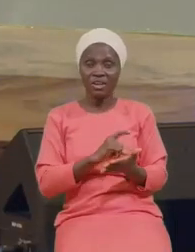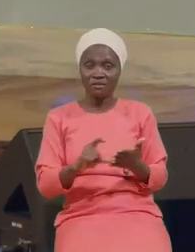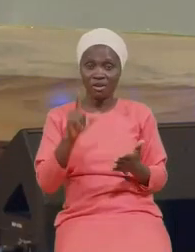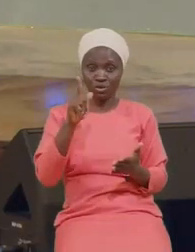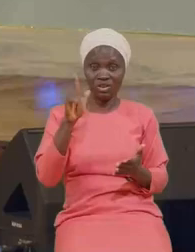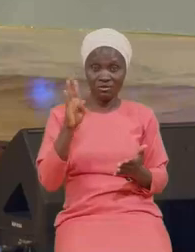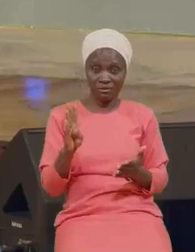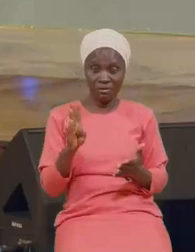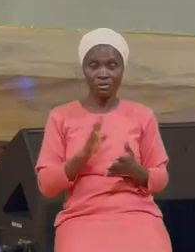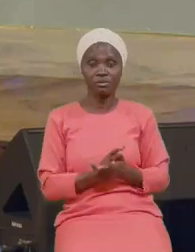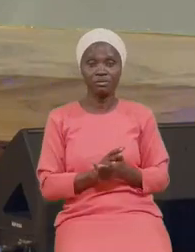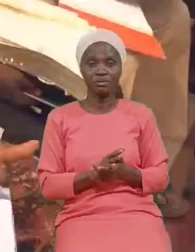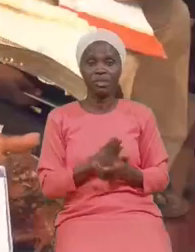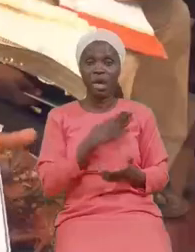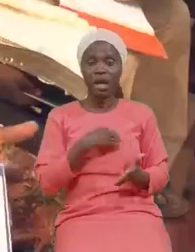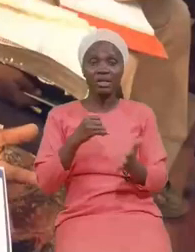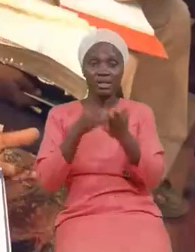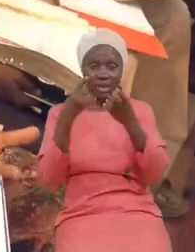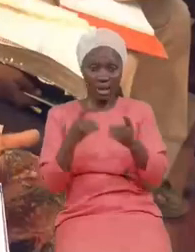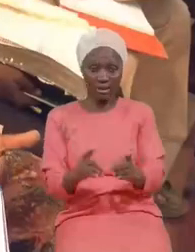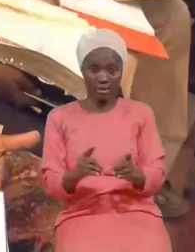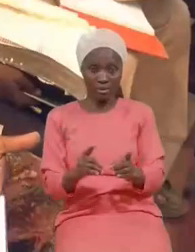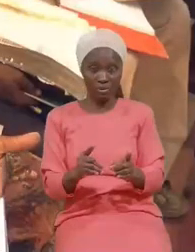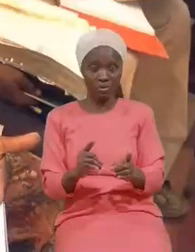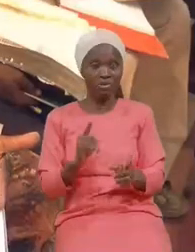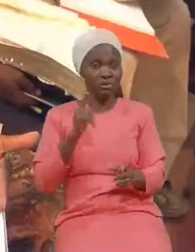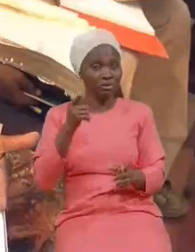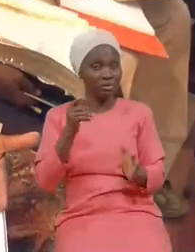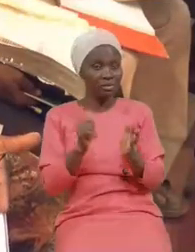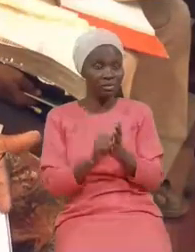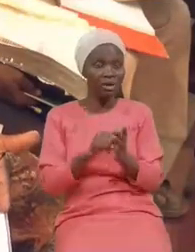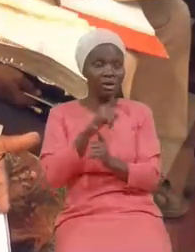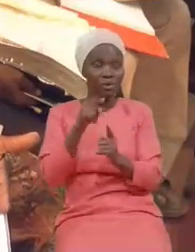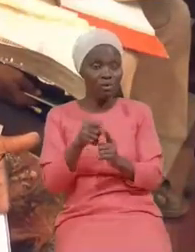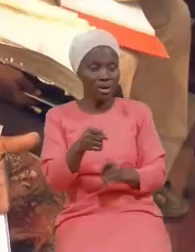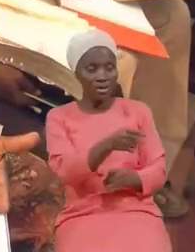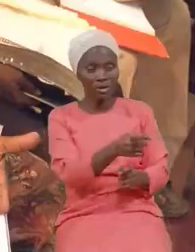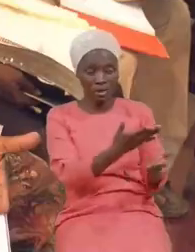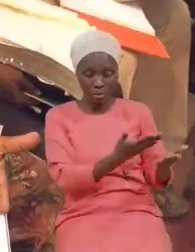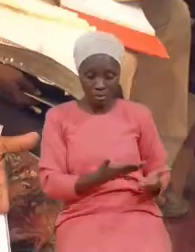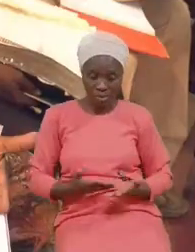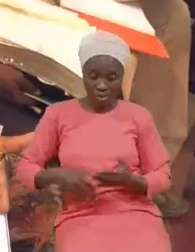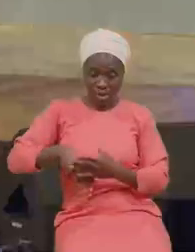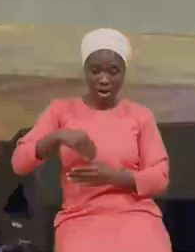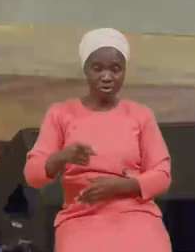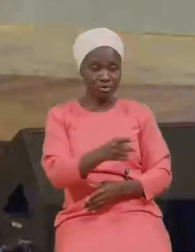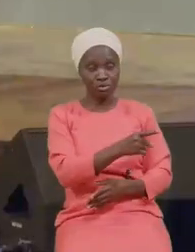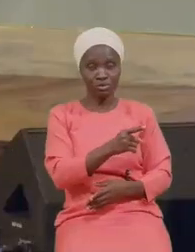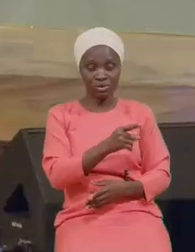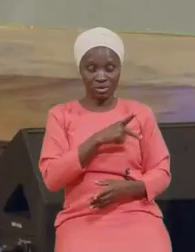gym lorsqu'il eurent amener ces rois devant José